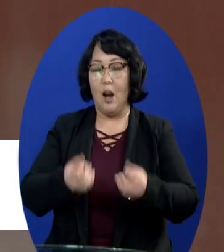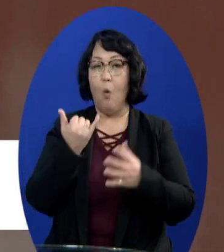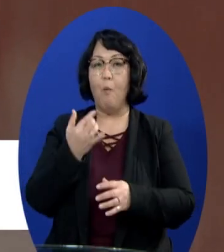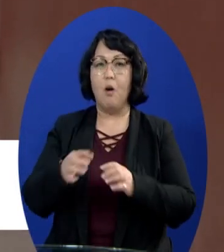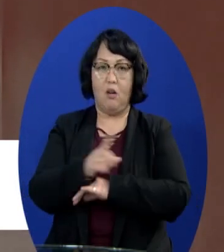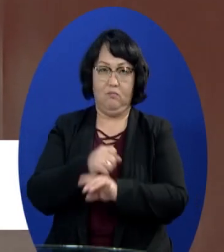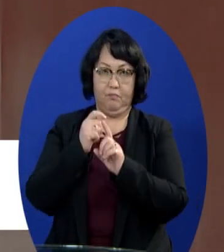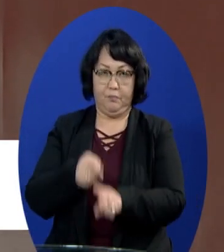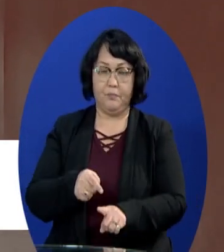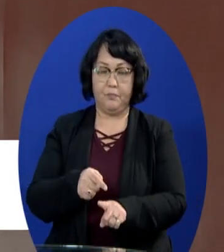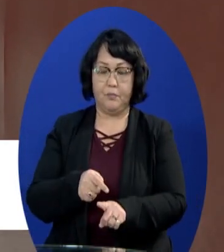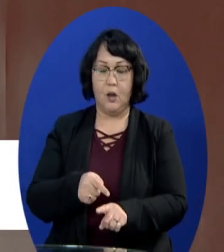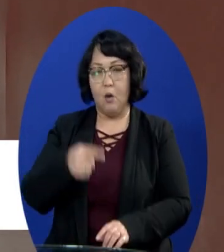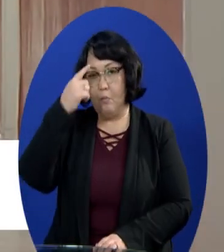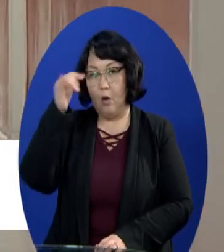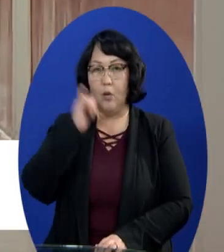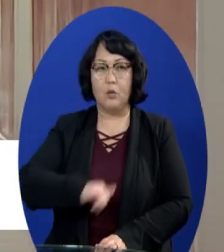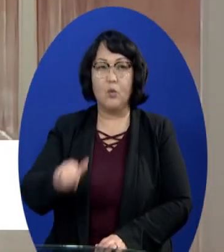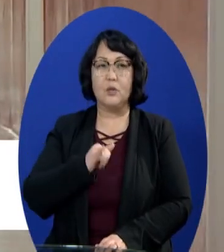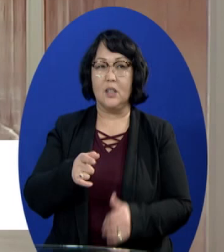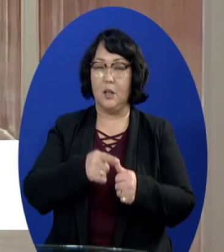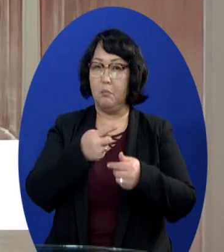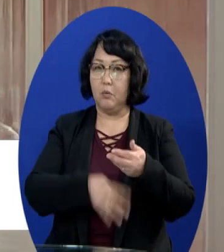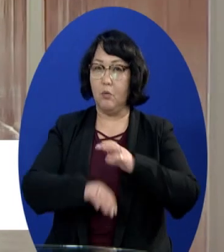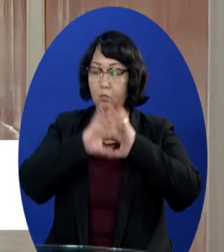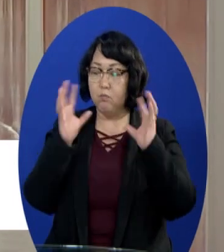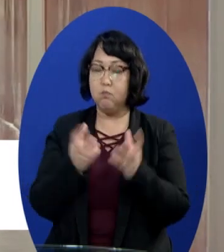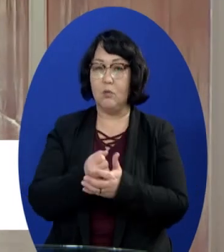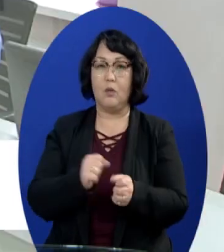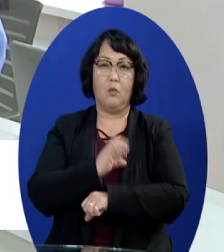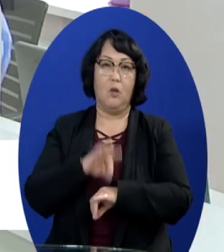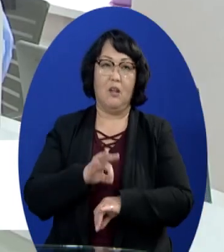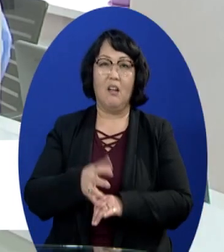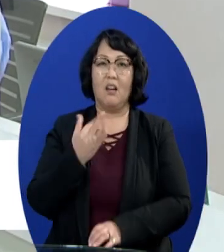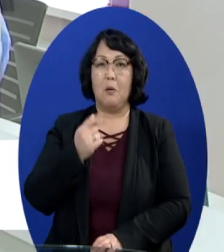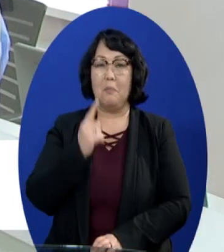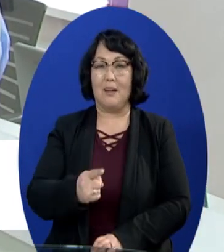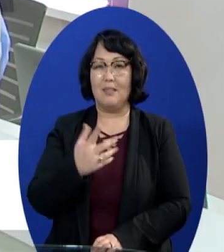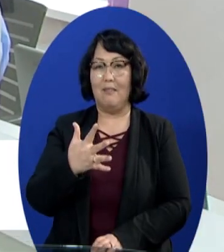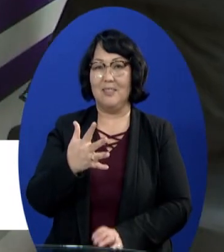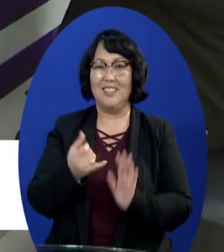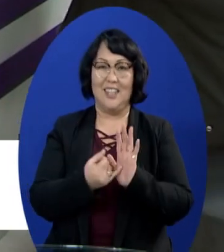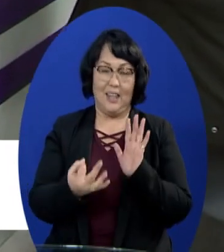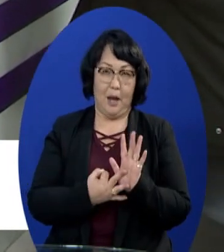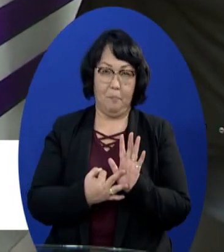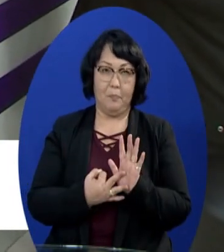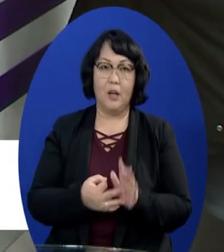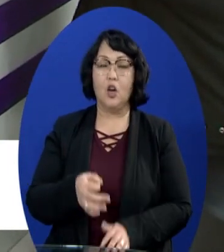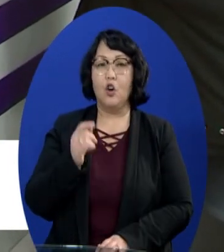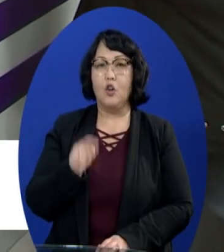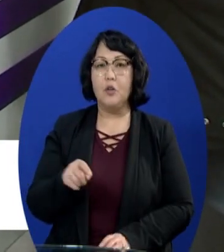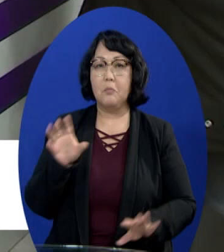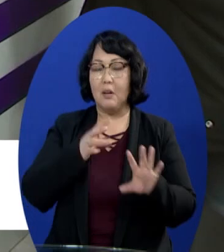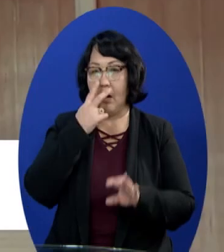хотод бүртгэгдлээ. Ингэснээр Монгол Улсын хэмжээнд бүртгэгдсэн коронавирус халдварын тохиолдол нийтдээ 1568 болсон. Үүнээс өнөөдрийн